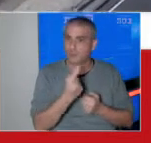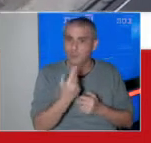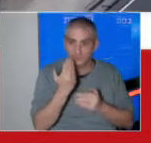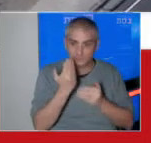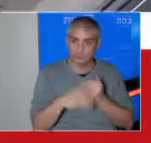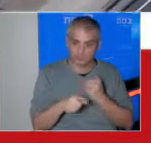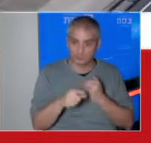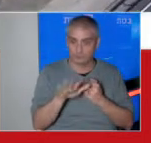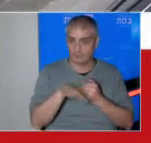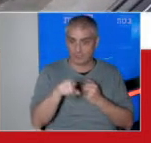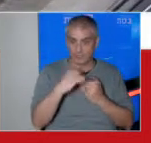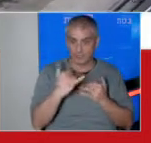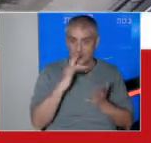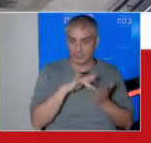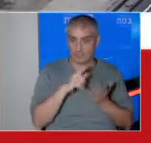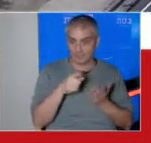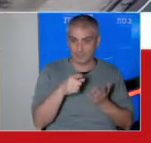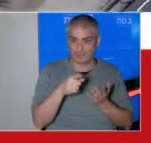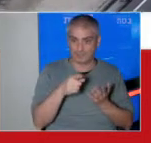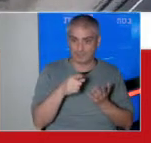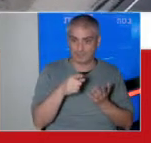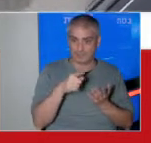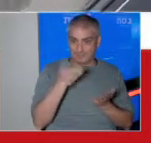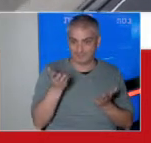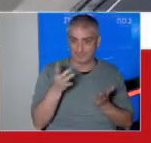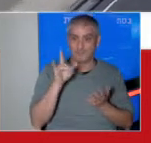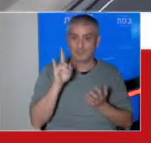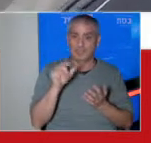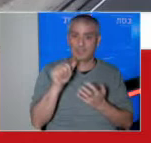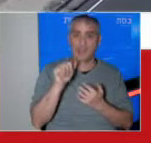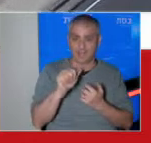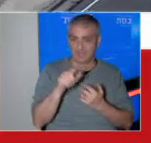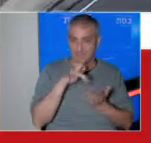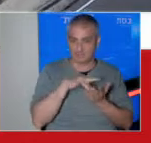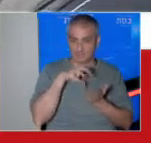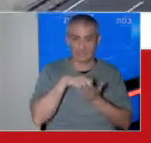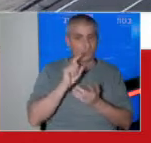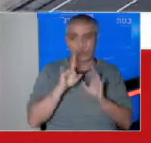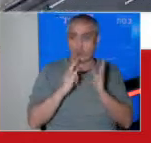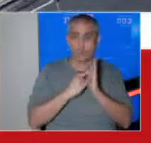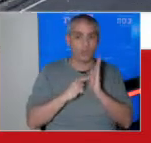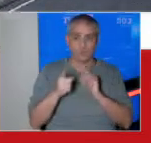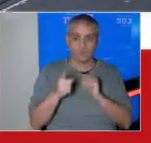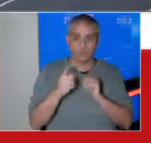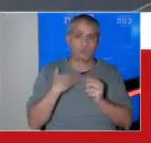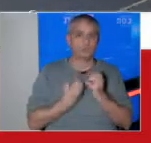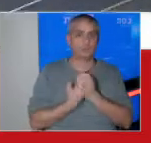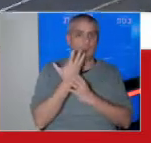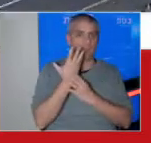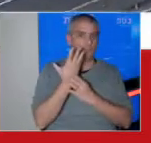שבסיום השטח שבו היום נמצאת חאן אל אחמר, נמצאת ההיאחזות הלא חוקית הזאת, הולכים